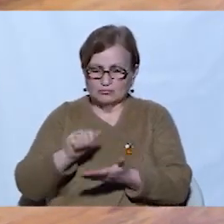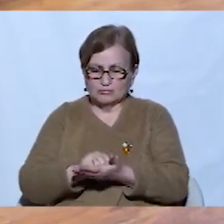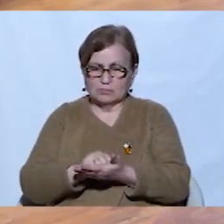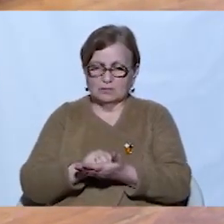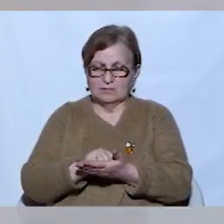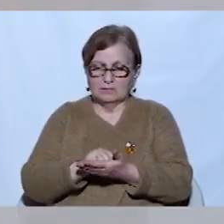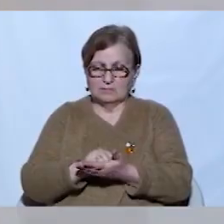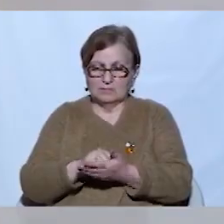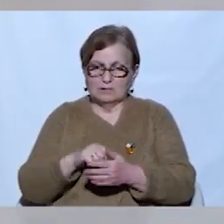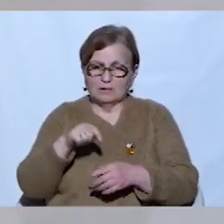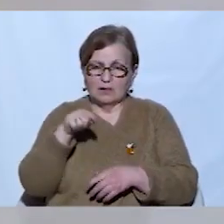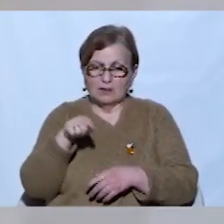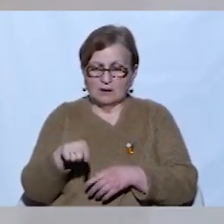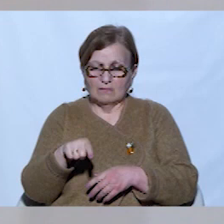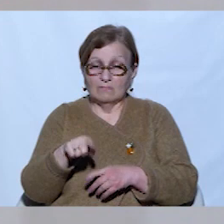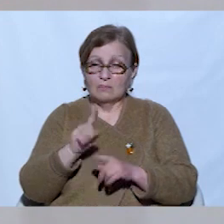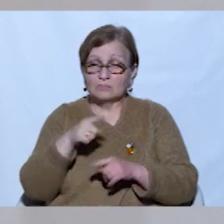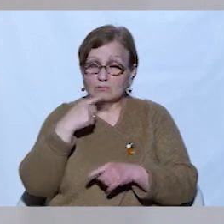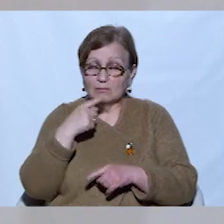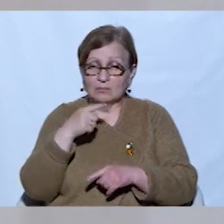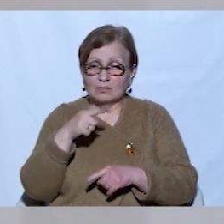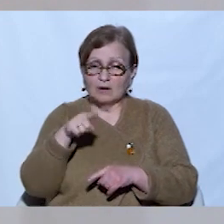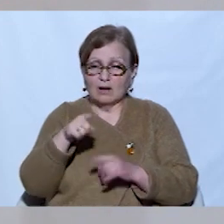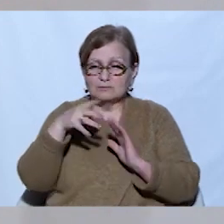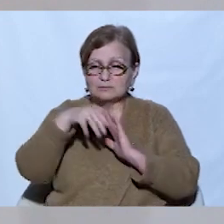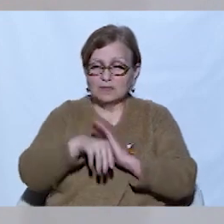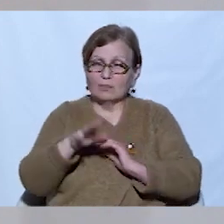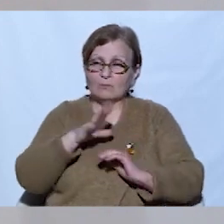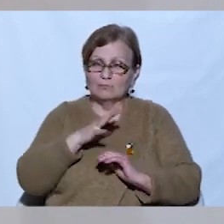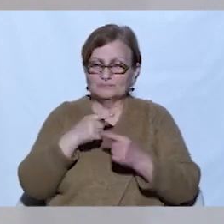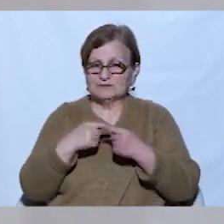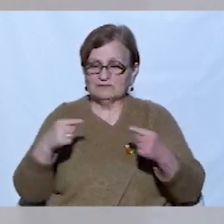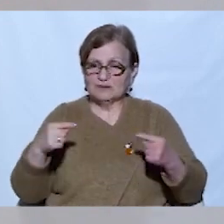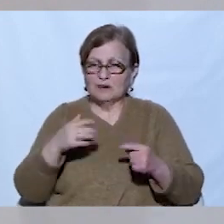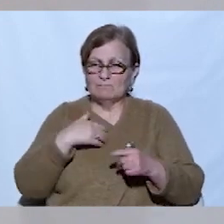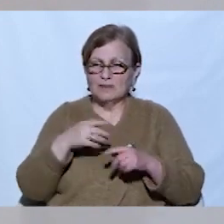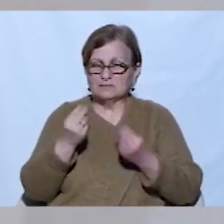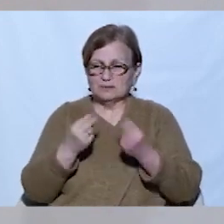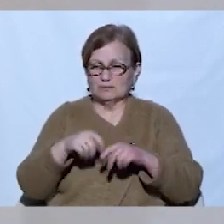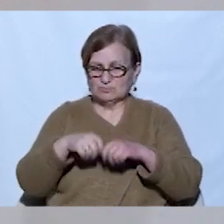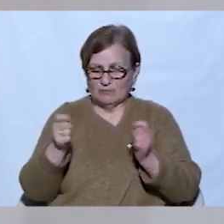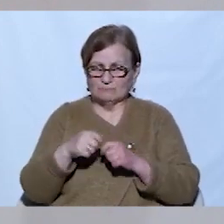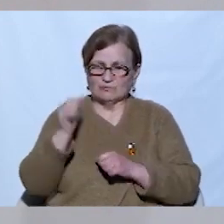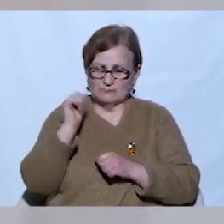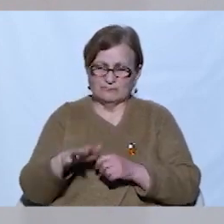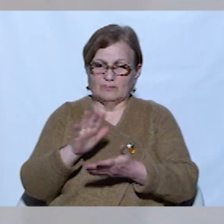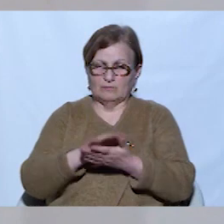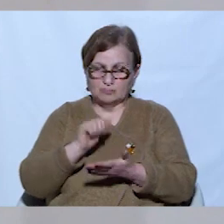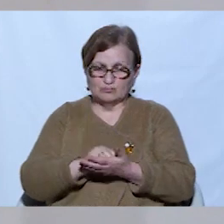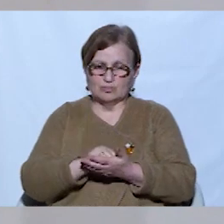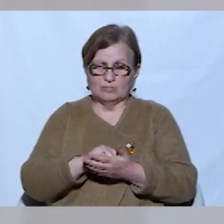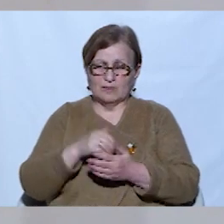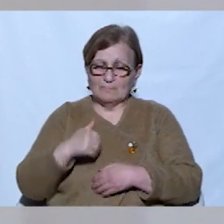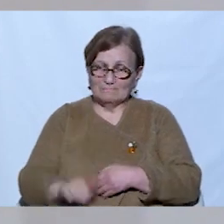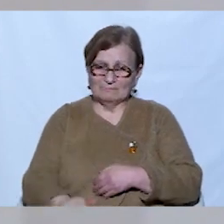ამისი შინაარსი, დიახ, აი, მე და განმარტოთ, ახლა ამისი შინაარსი სხვადასხვა. მე თუ სათამაშოს ვამტრები, იმიტომ რომ და განვითარების